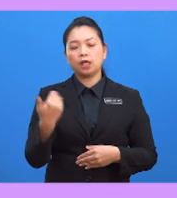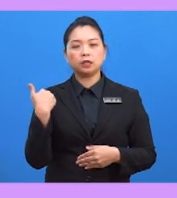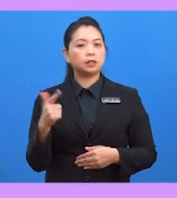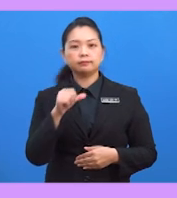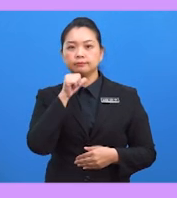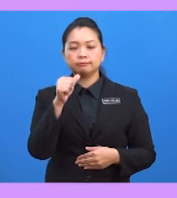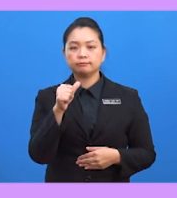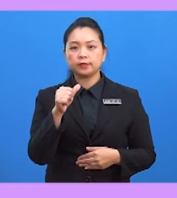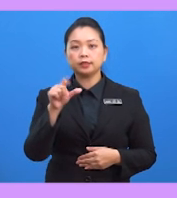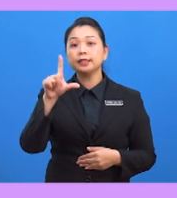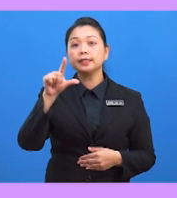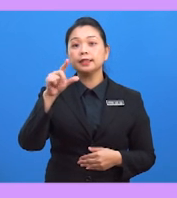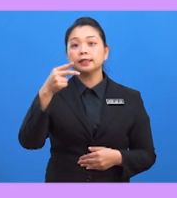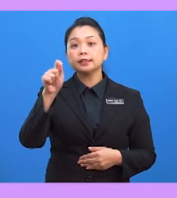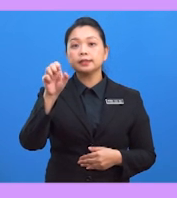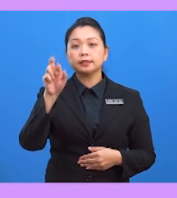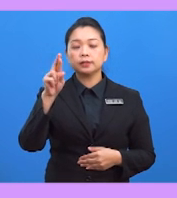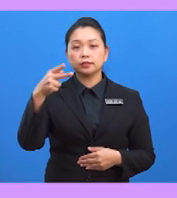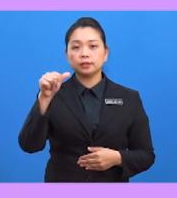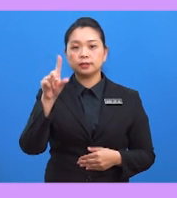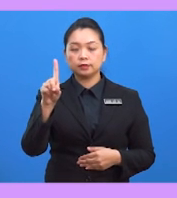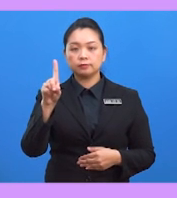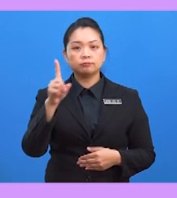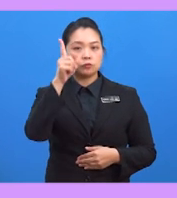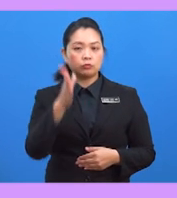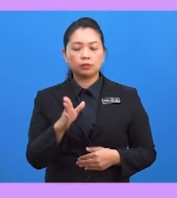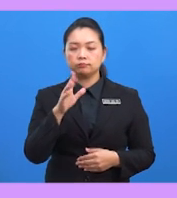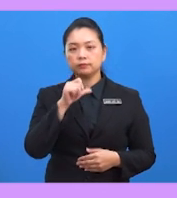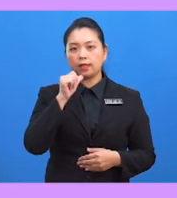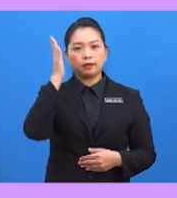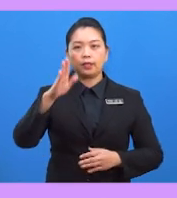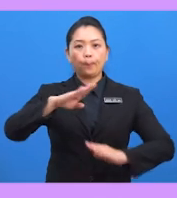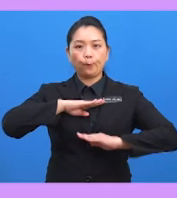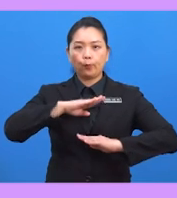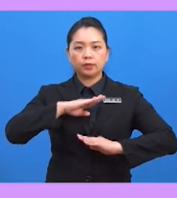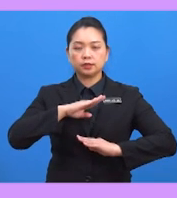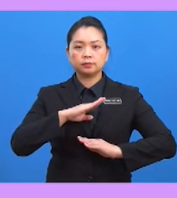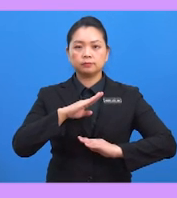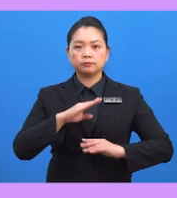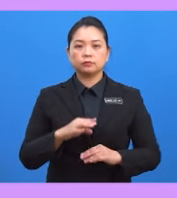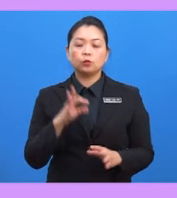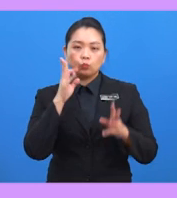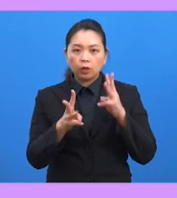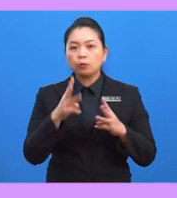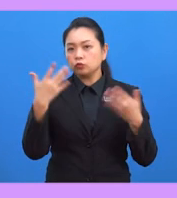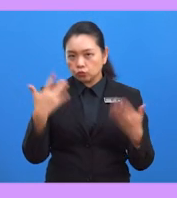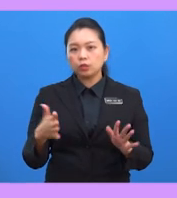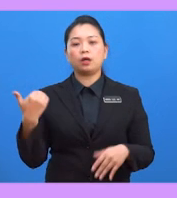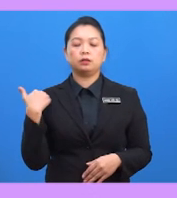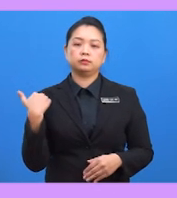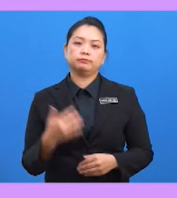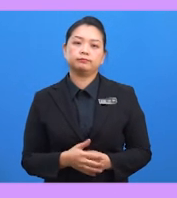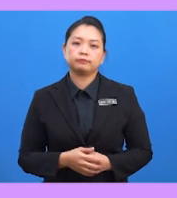mana setiap individu tidak akan mencapai kepuasan yang maksimum walaupun telah memiliki barang